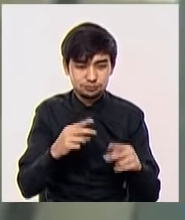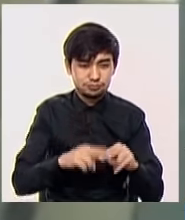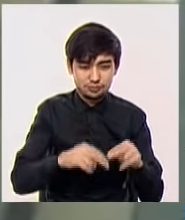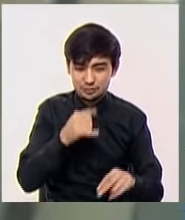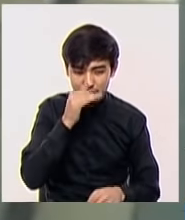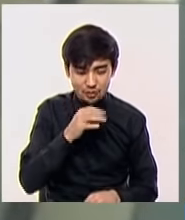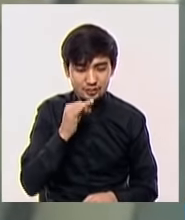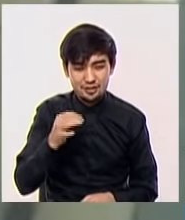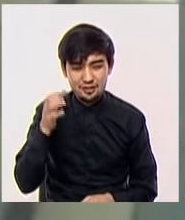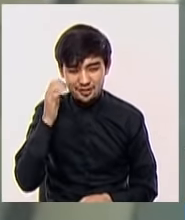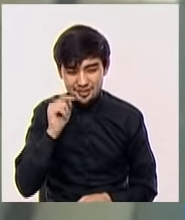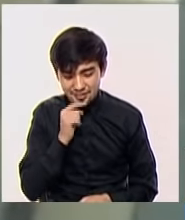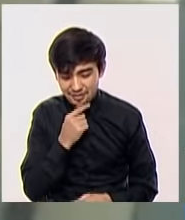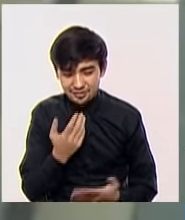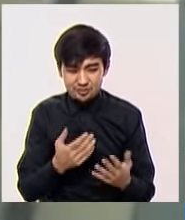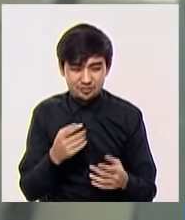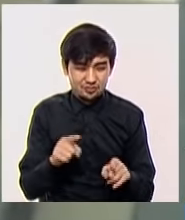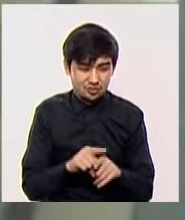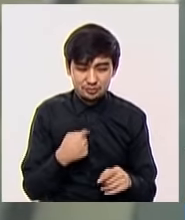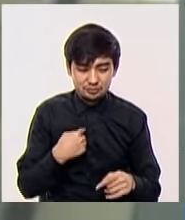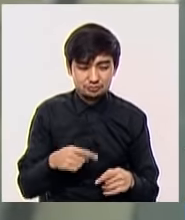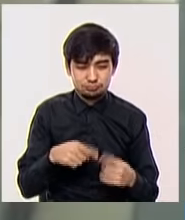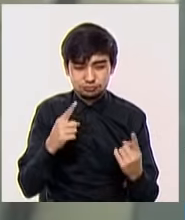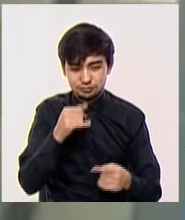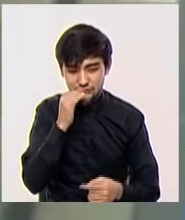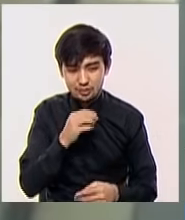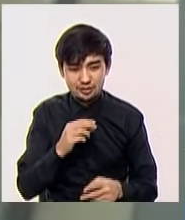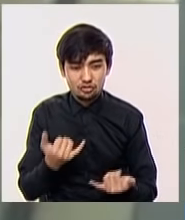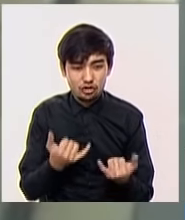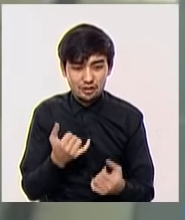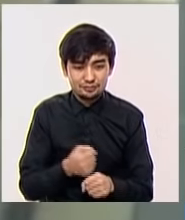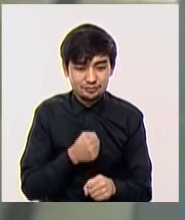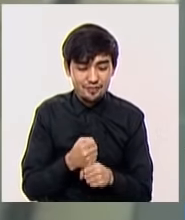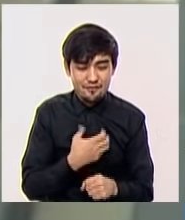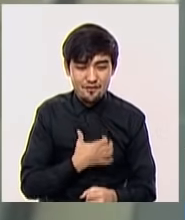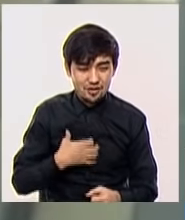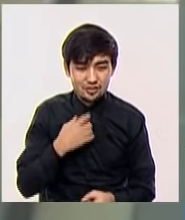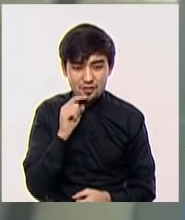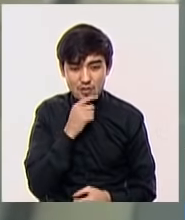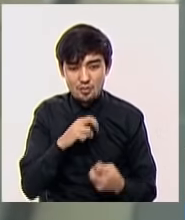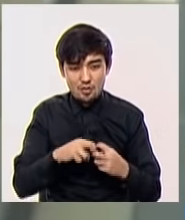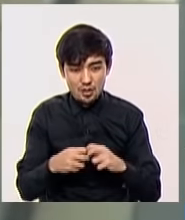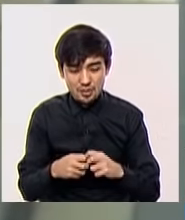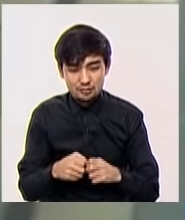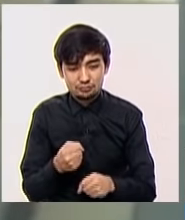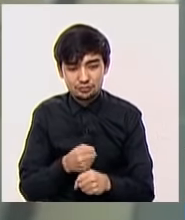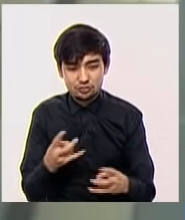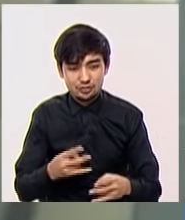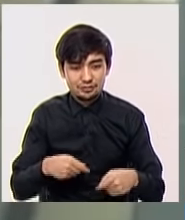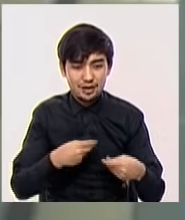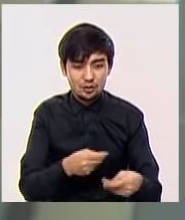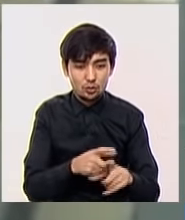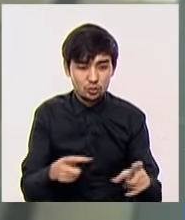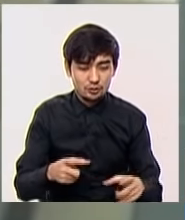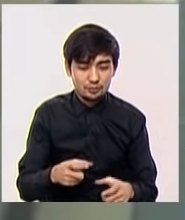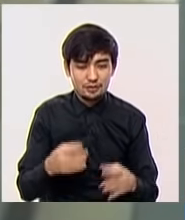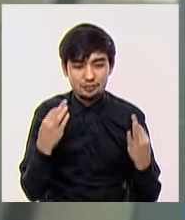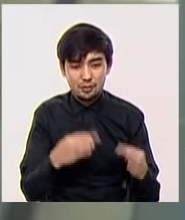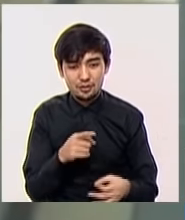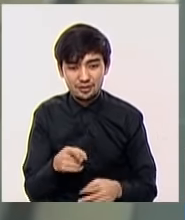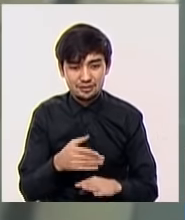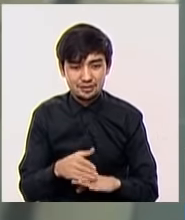не в политическом и экономическом смысле если сейчас они займемся к самой важной экономической проблемой это дать возможность людям освободиться